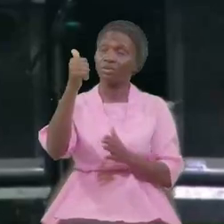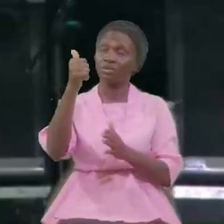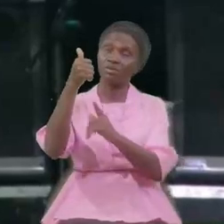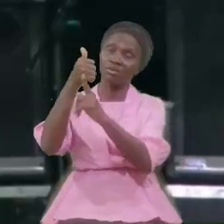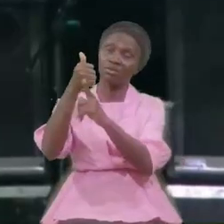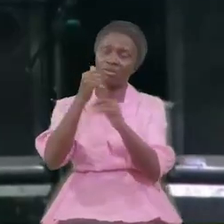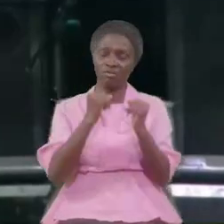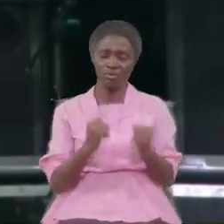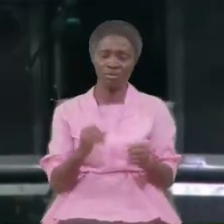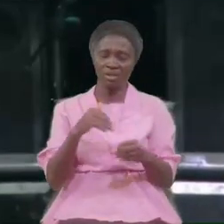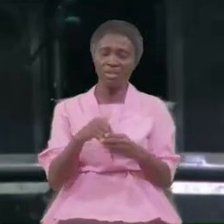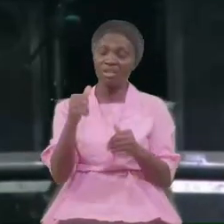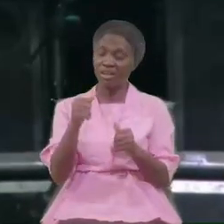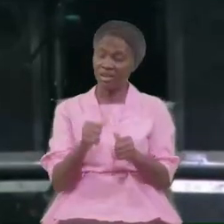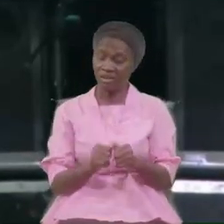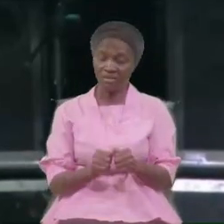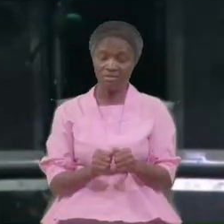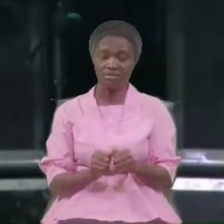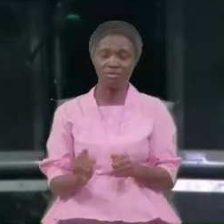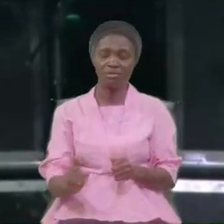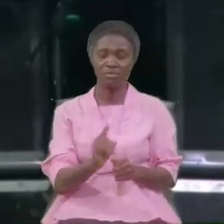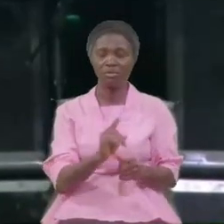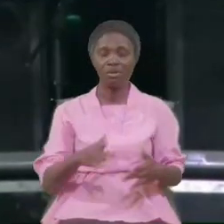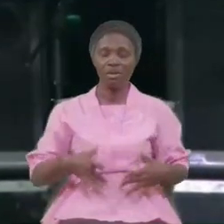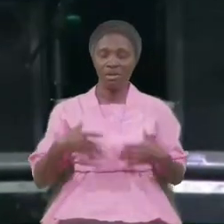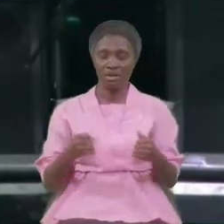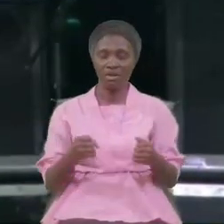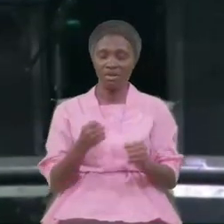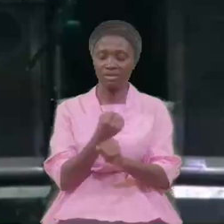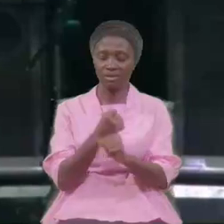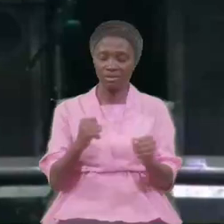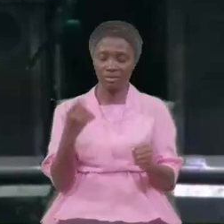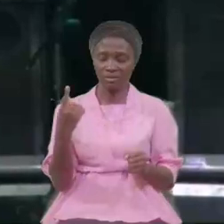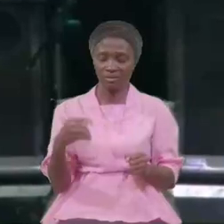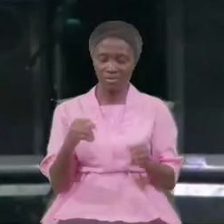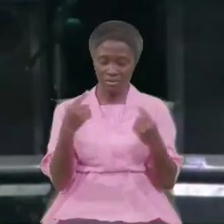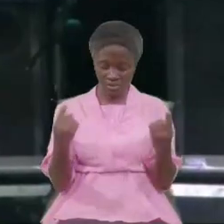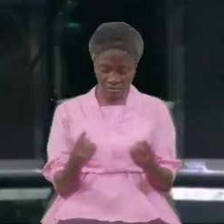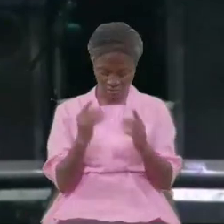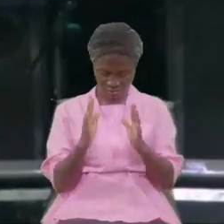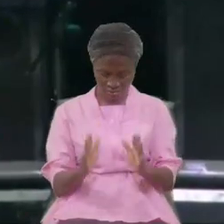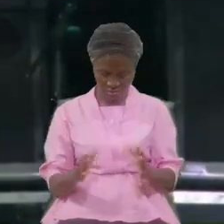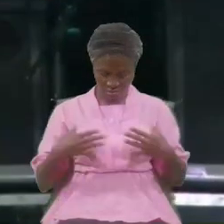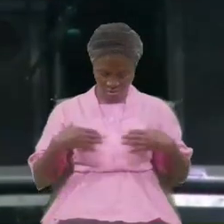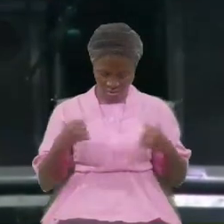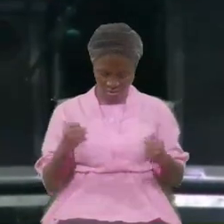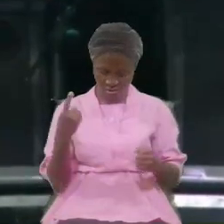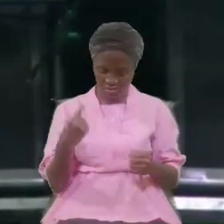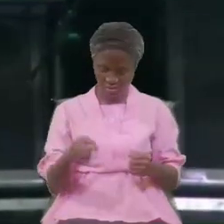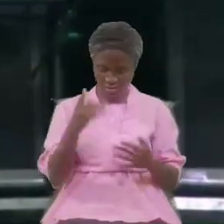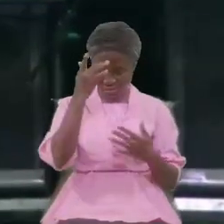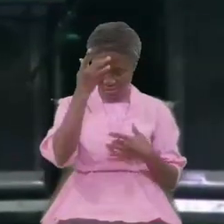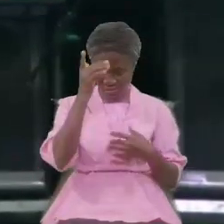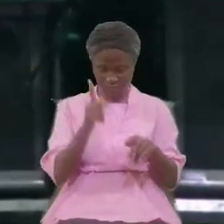Montre ta puissance dans chaque vie. Sauve les pécheurs. Guéris les